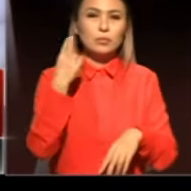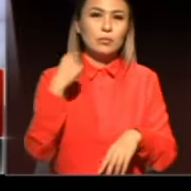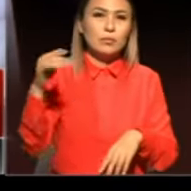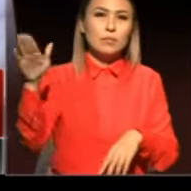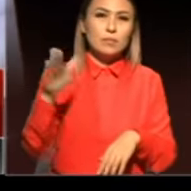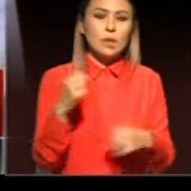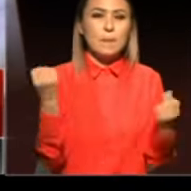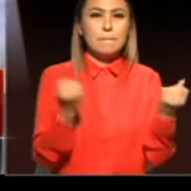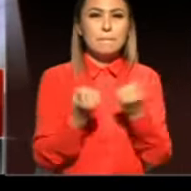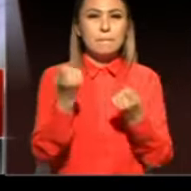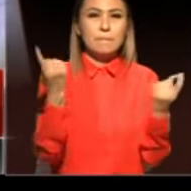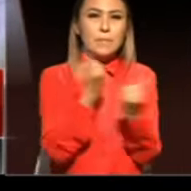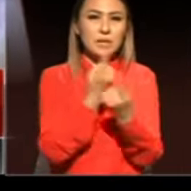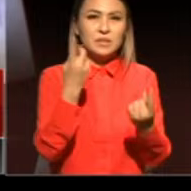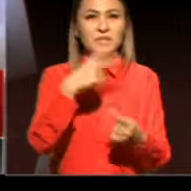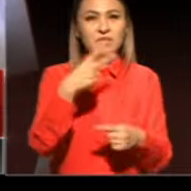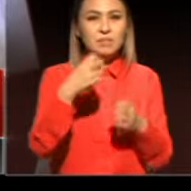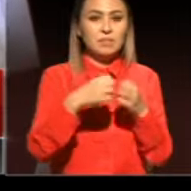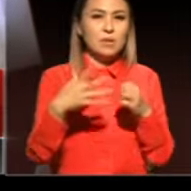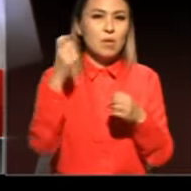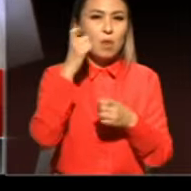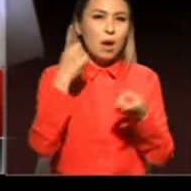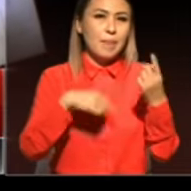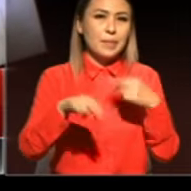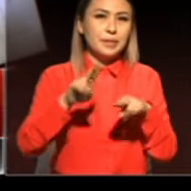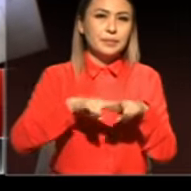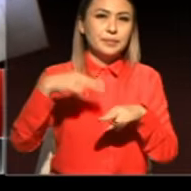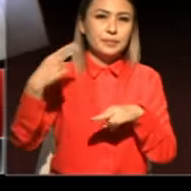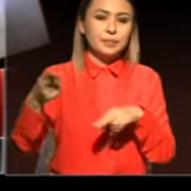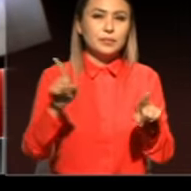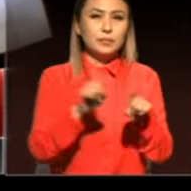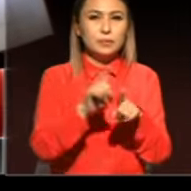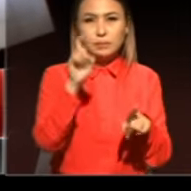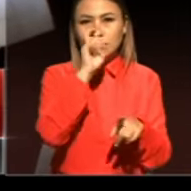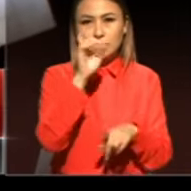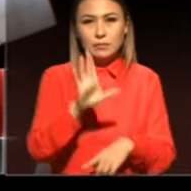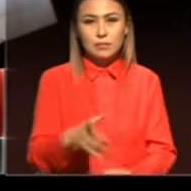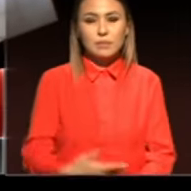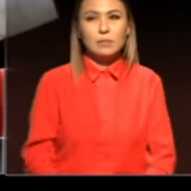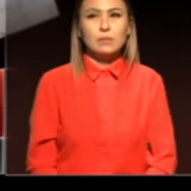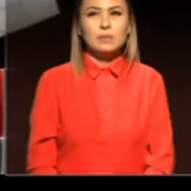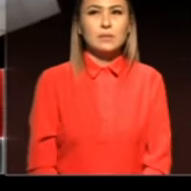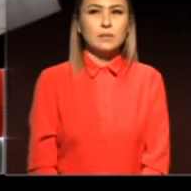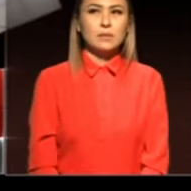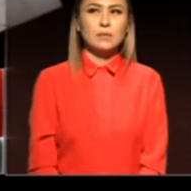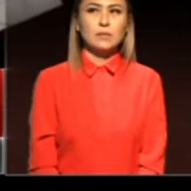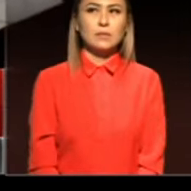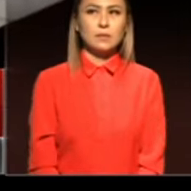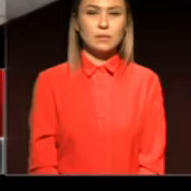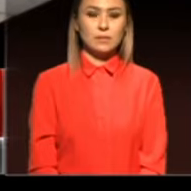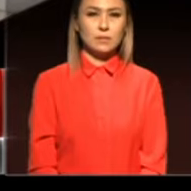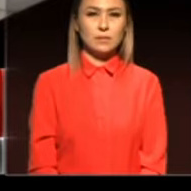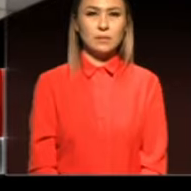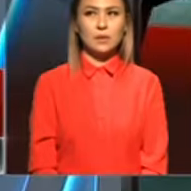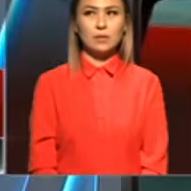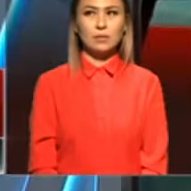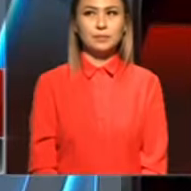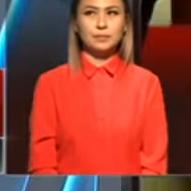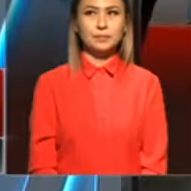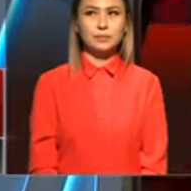белгілі бір уақыттан кейін барып, 20 жылдан кейін, 15 жылдан кейін барып, ананың қарызын төлеп бітеміз. Енді ол жаман нәрсе емес қой. Бұл жерде анау